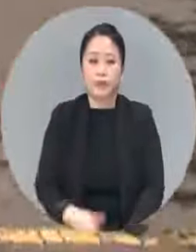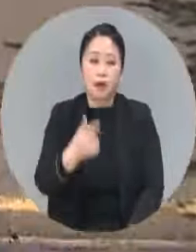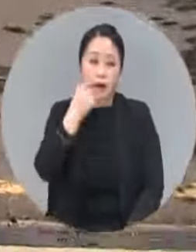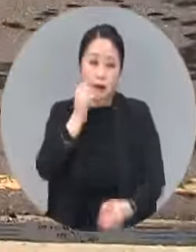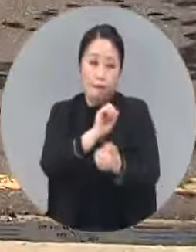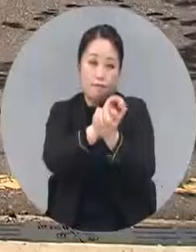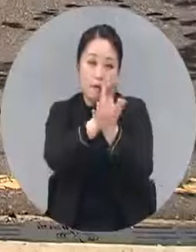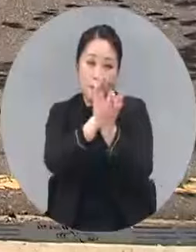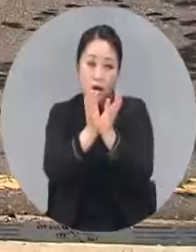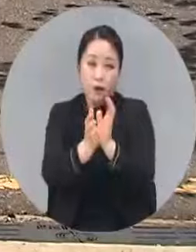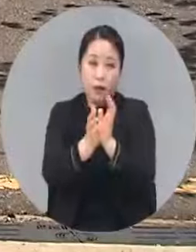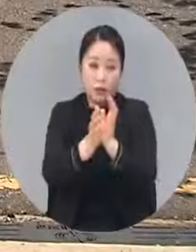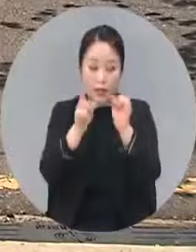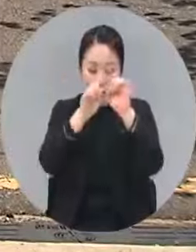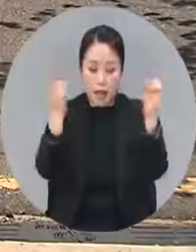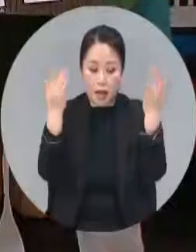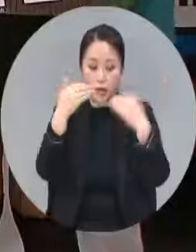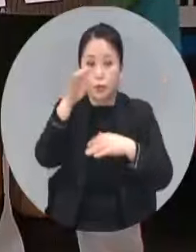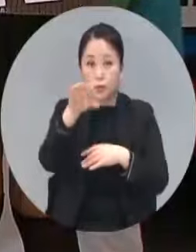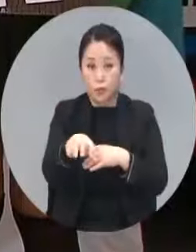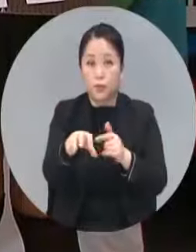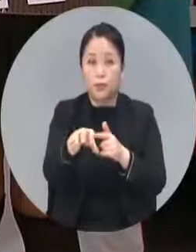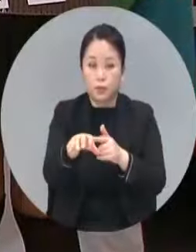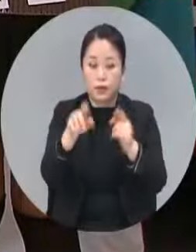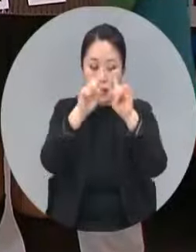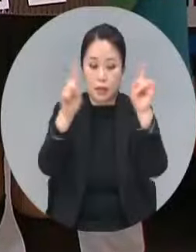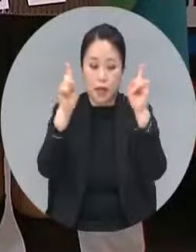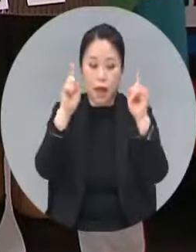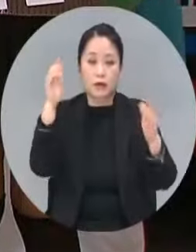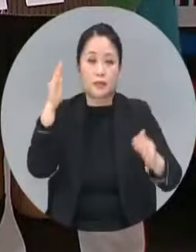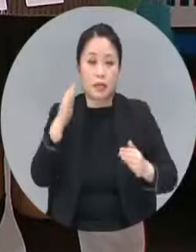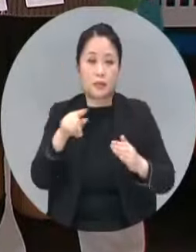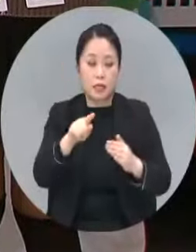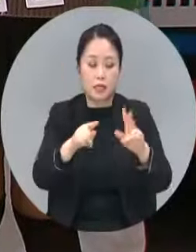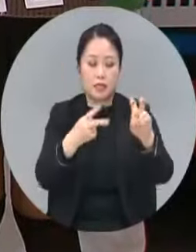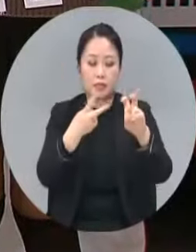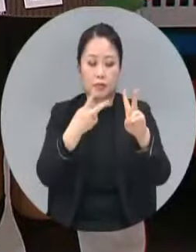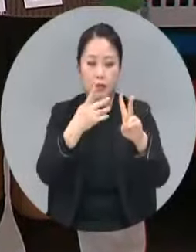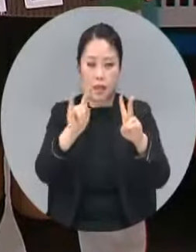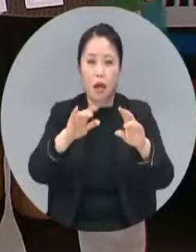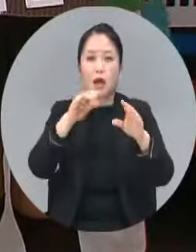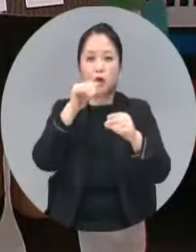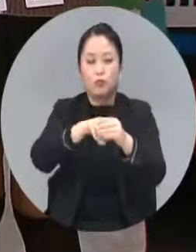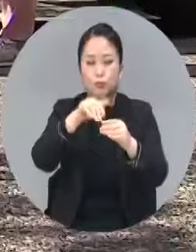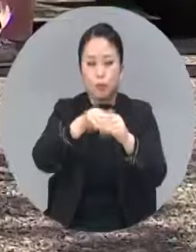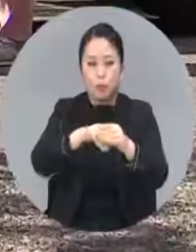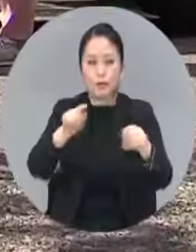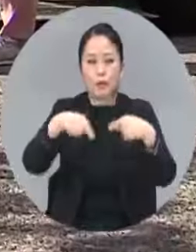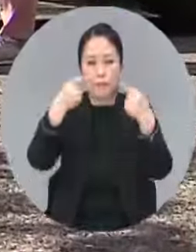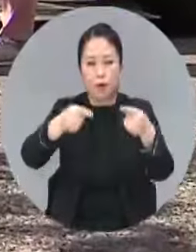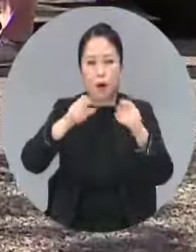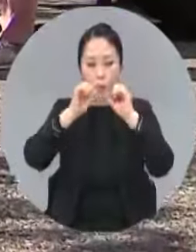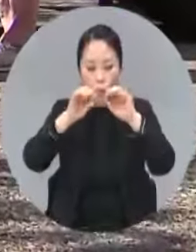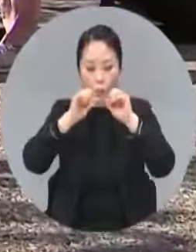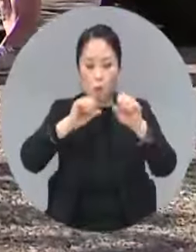벚꽃이 만개한 한 대학 캠퍼스. 대학생들이 22대 총선 투표 참여 캠페인을 벌이고